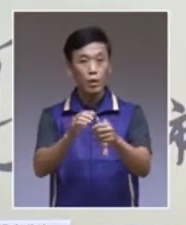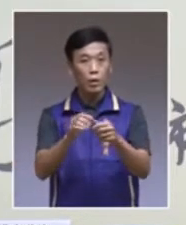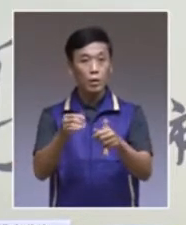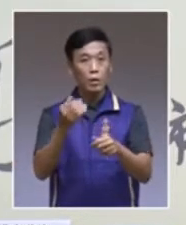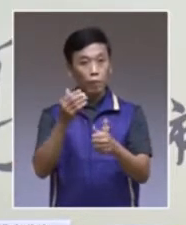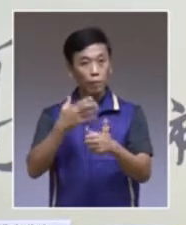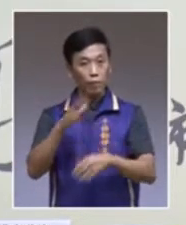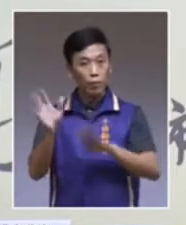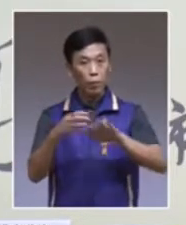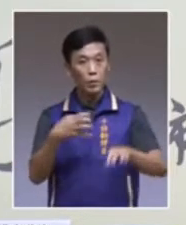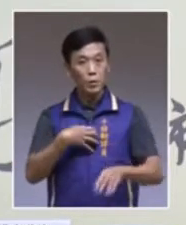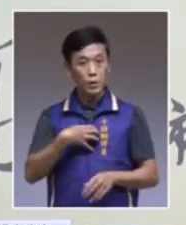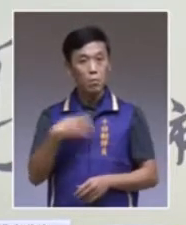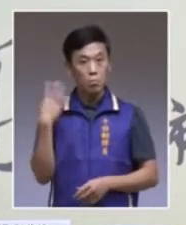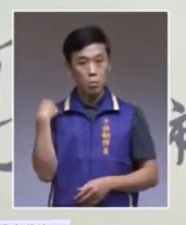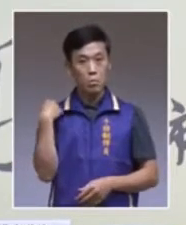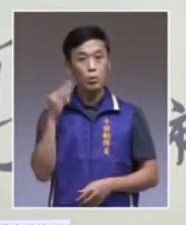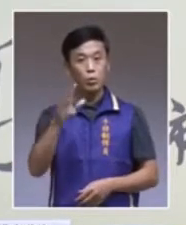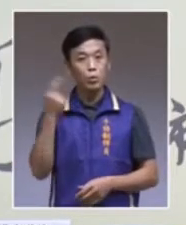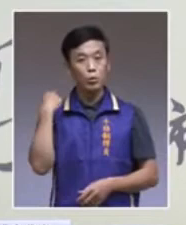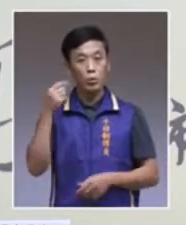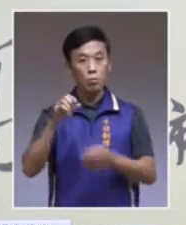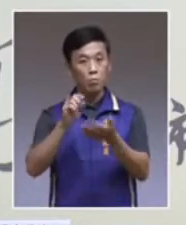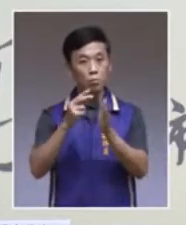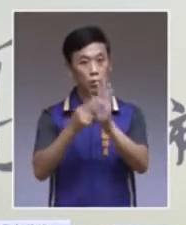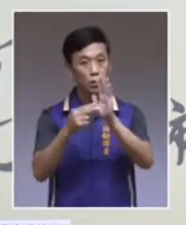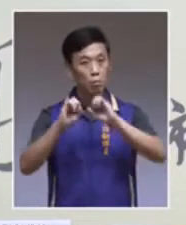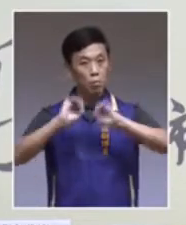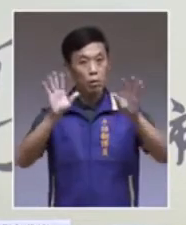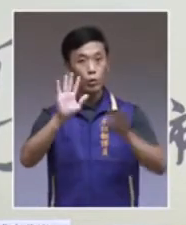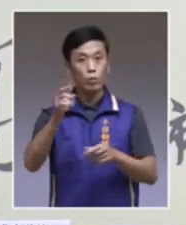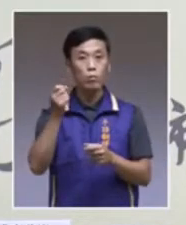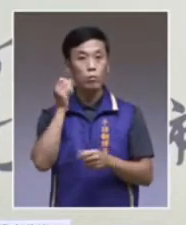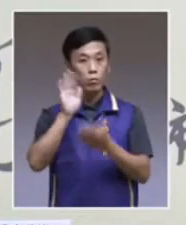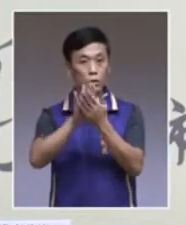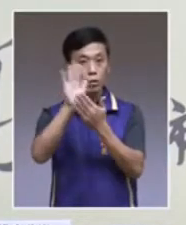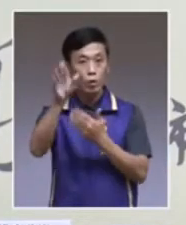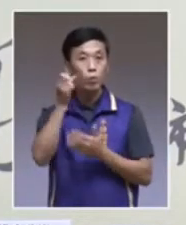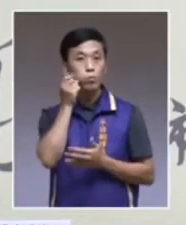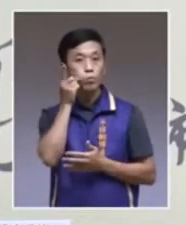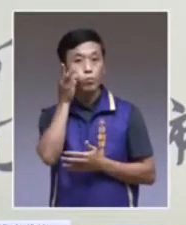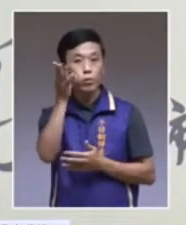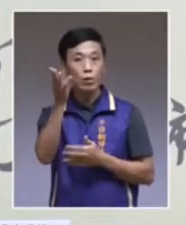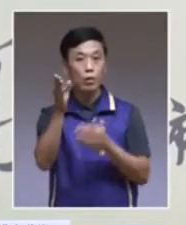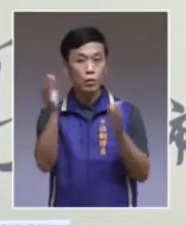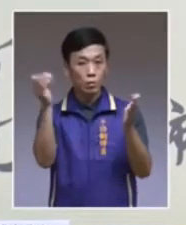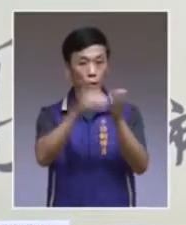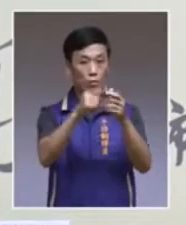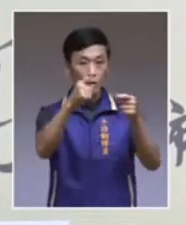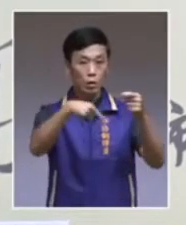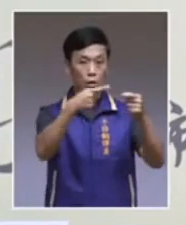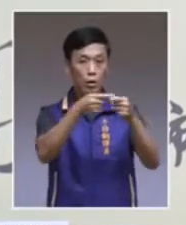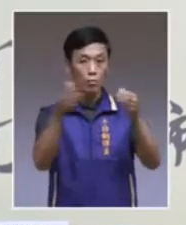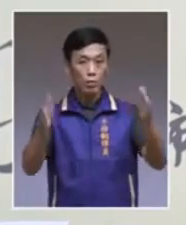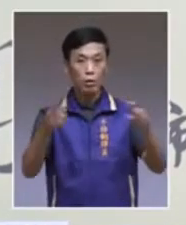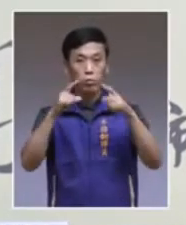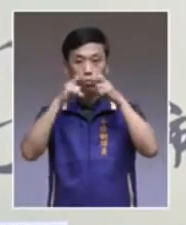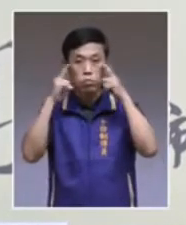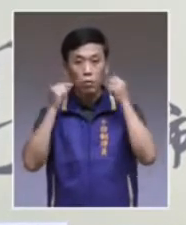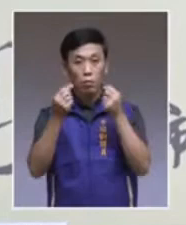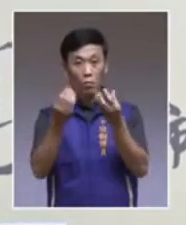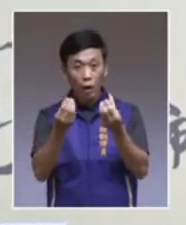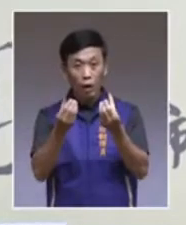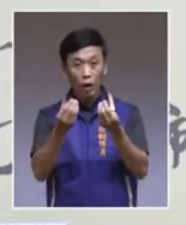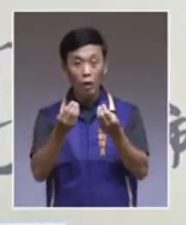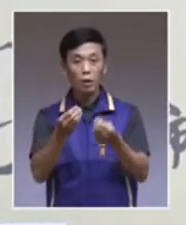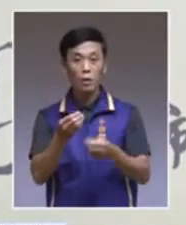在。昨天也跟大家报告说，未来的几个月到一年期间这个不戴口罩的日